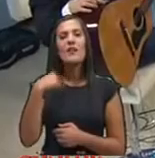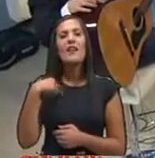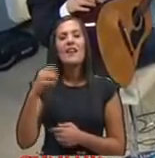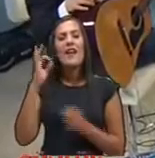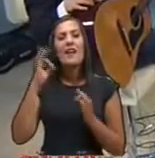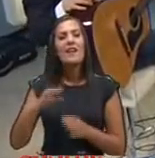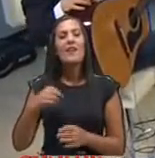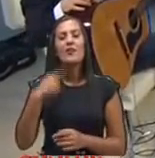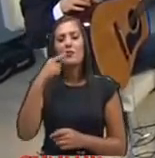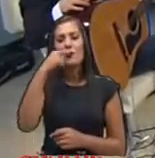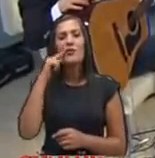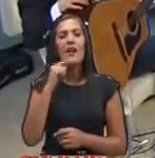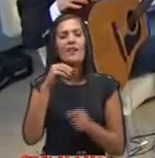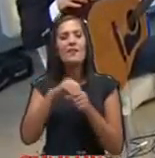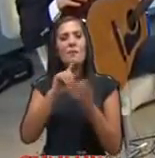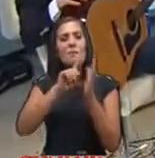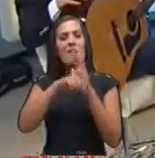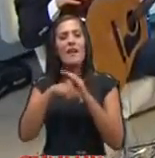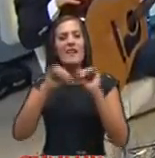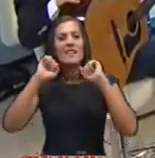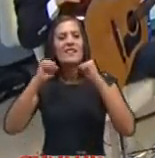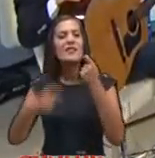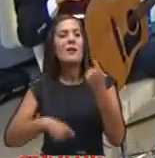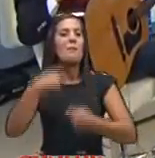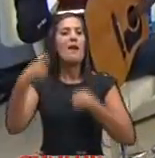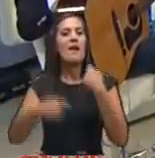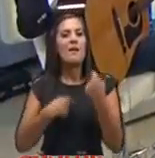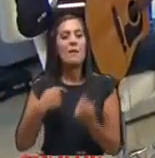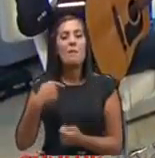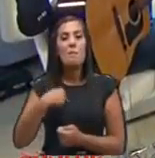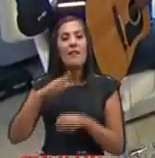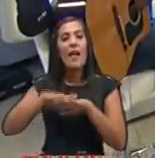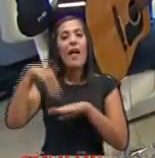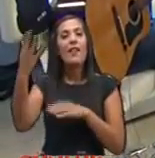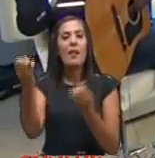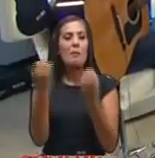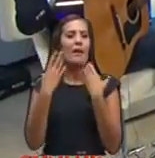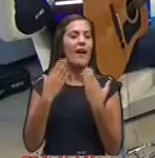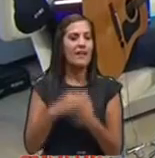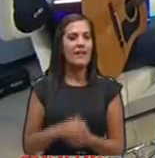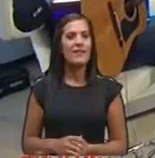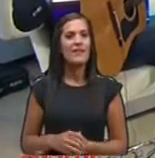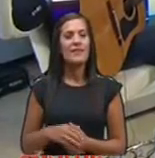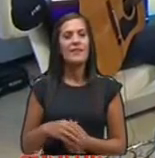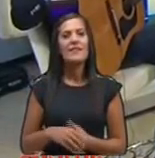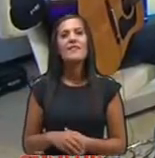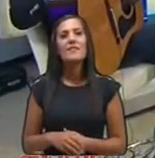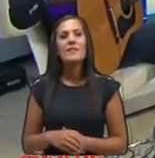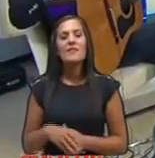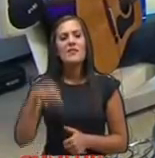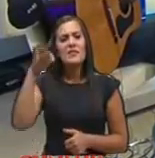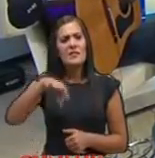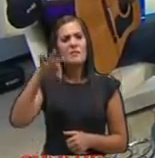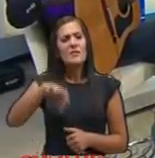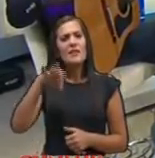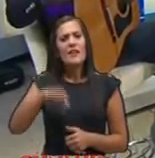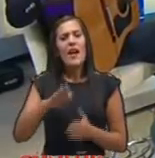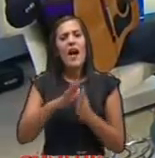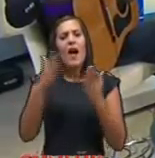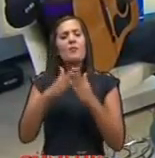Bravo. Ben senin bir tanendim, ıssızlarda hanendim. Ben senin bir tanendim, ıssızlarda hanendim. Issızlarda hanendim.